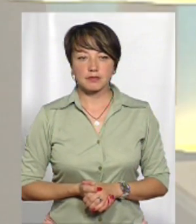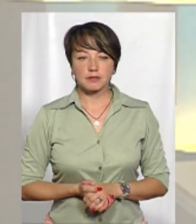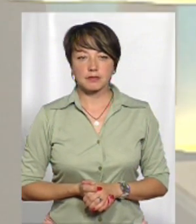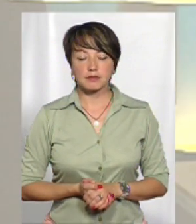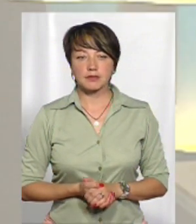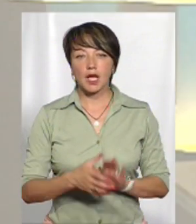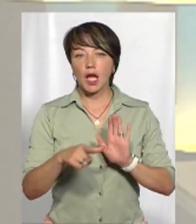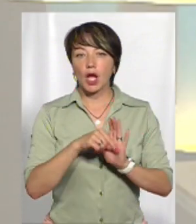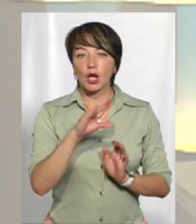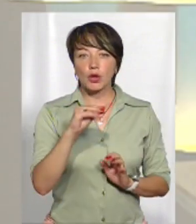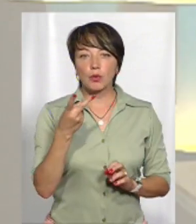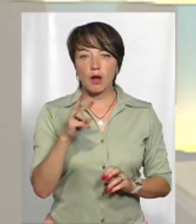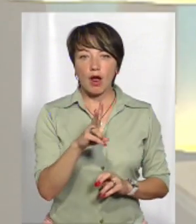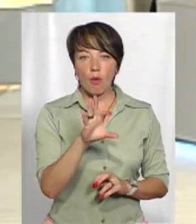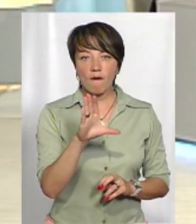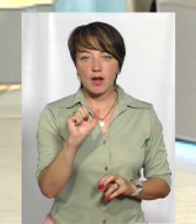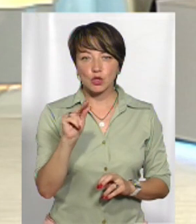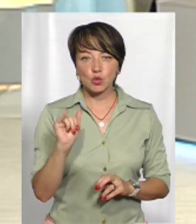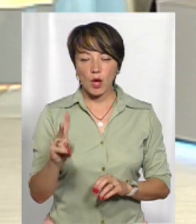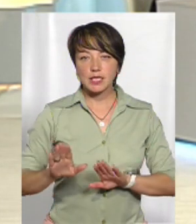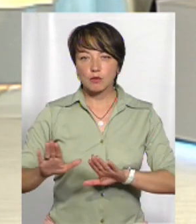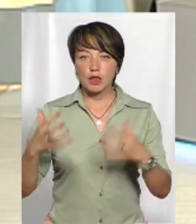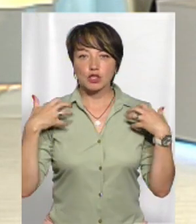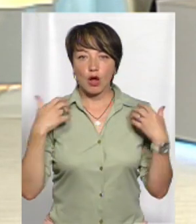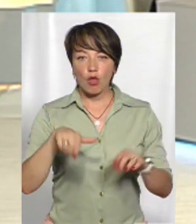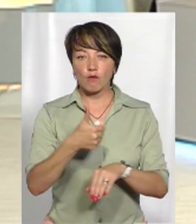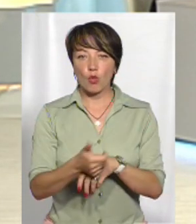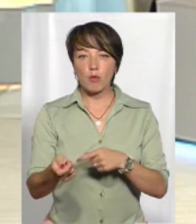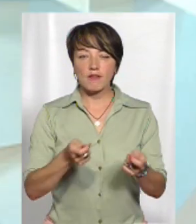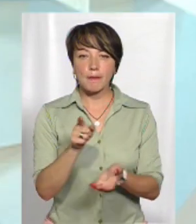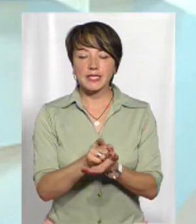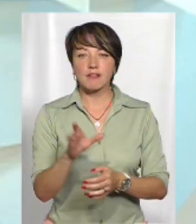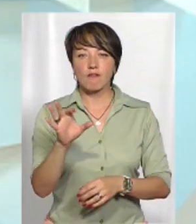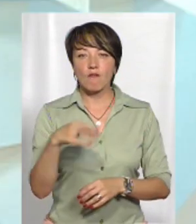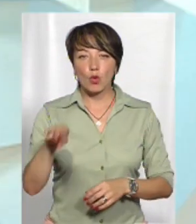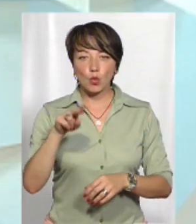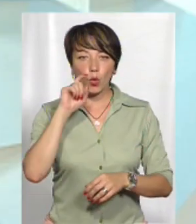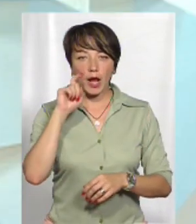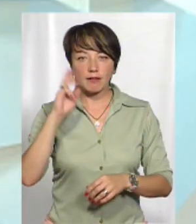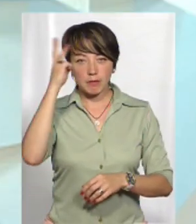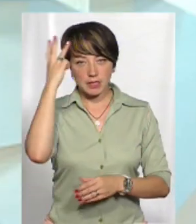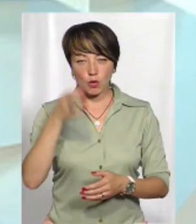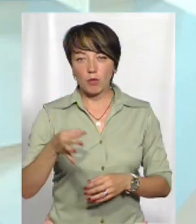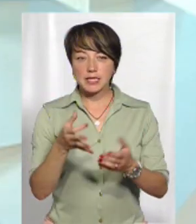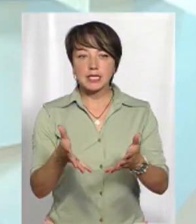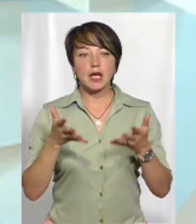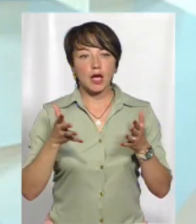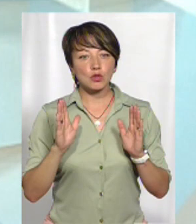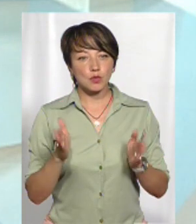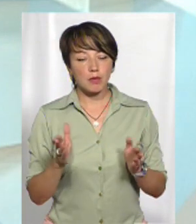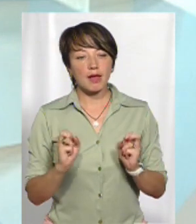З Юлією Ковальчук, заступницею начальника управління головного управління Пенсійного фонду України у Хмельницькій області, ми